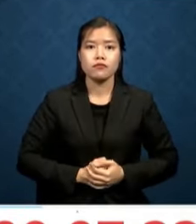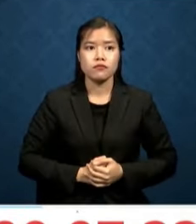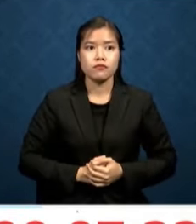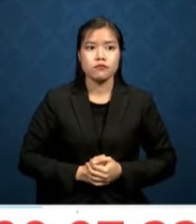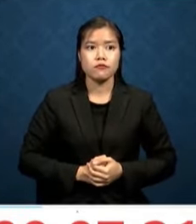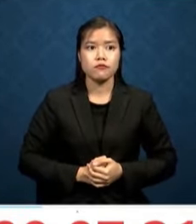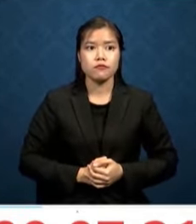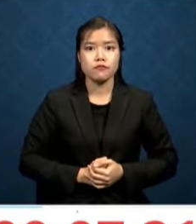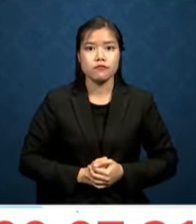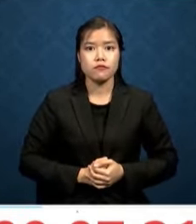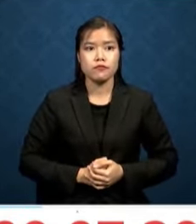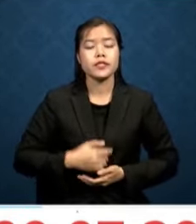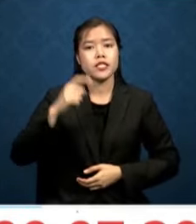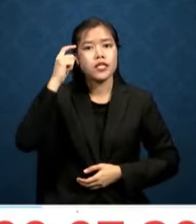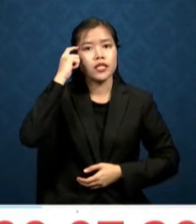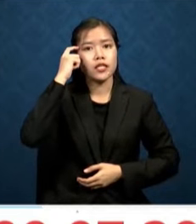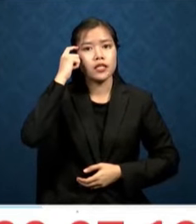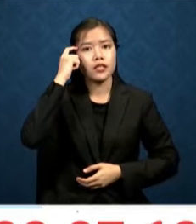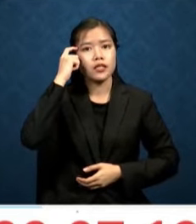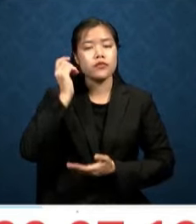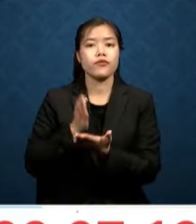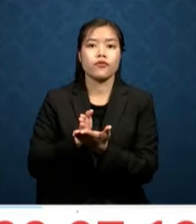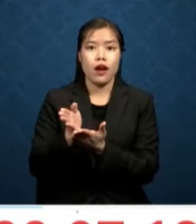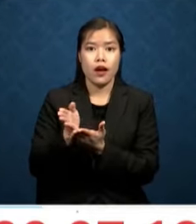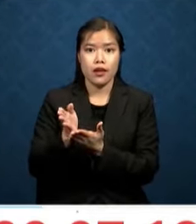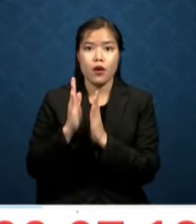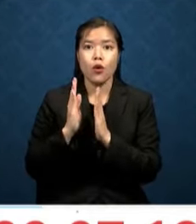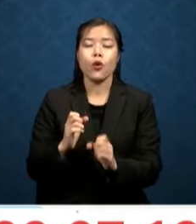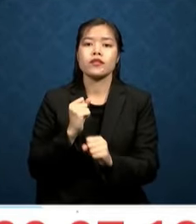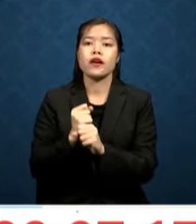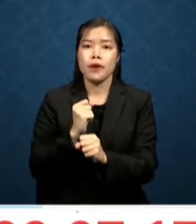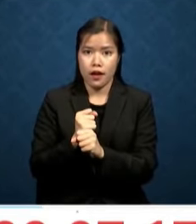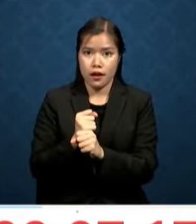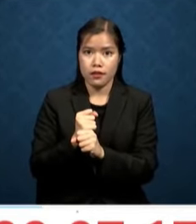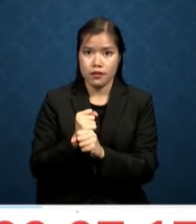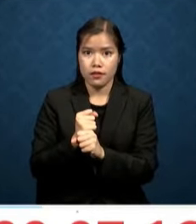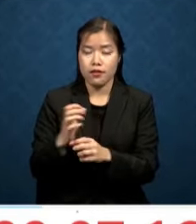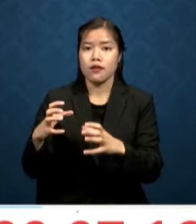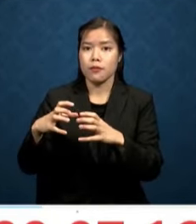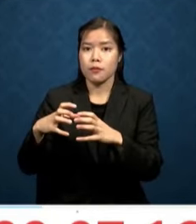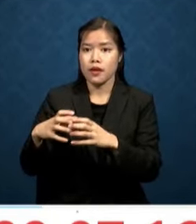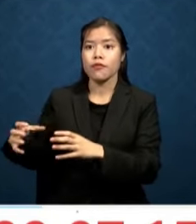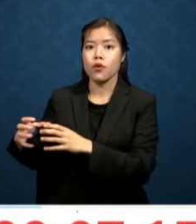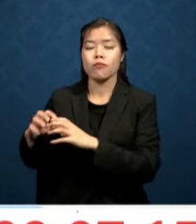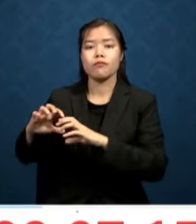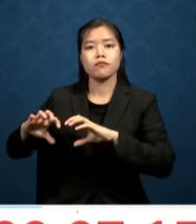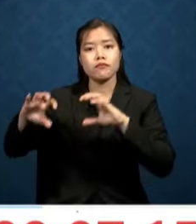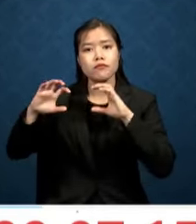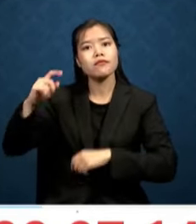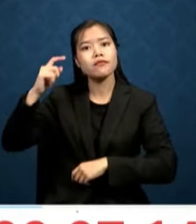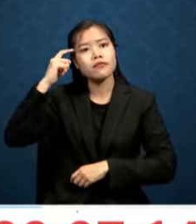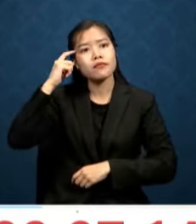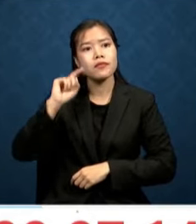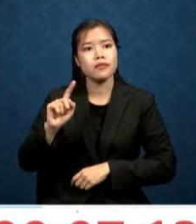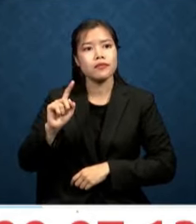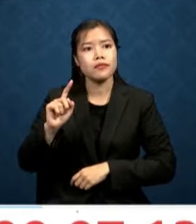างฝ่ายลูกจ้างก็ดีฝ่ายข้าราชการก็ดีก็เล็งเห็นแล้วว่าใน